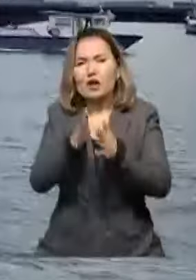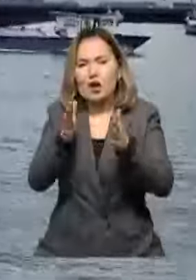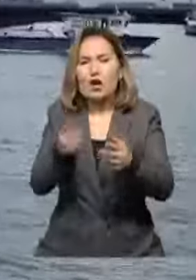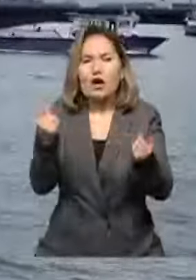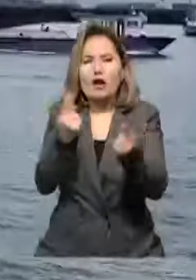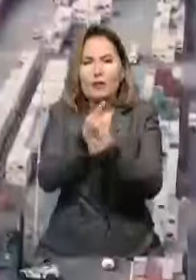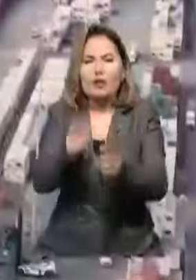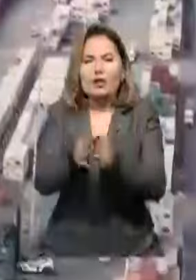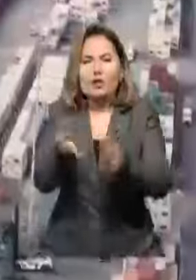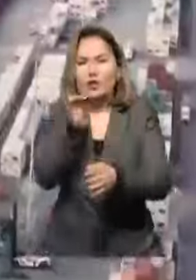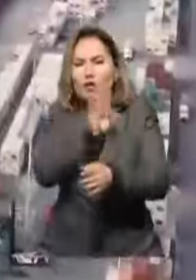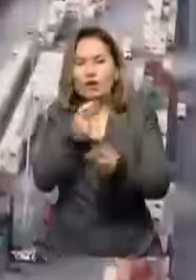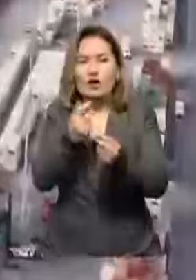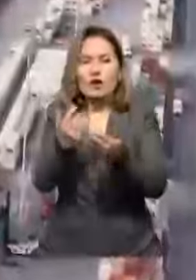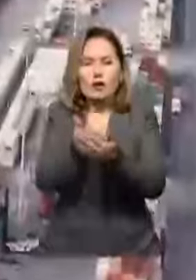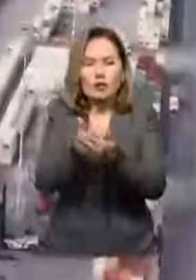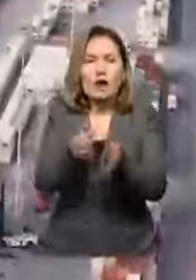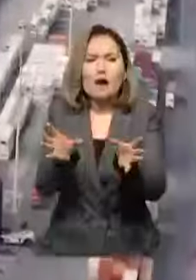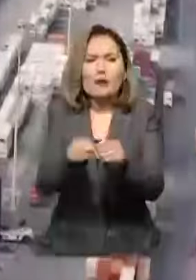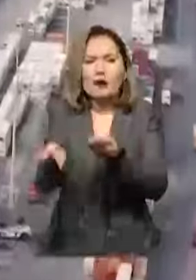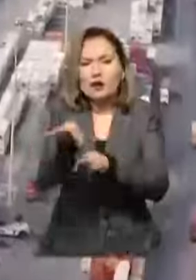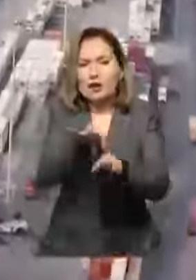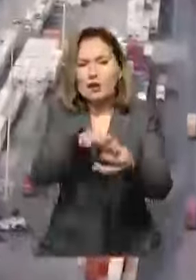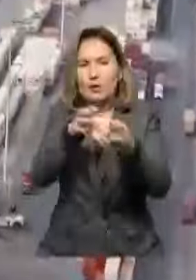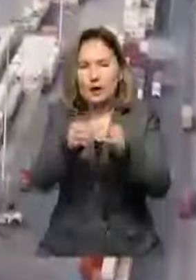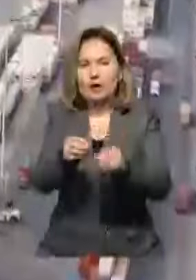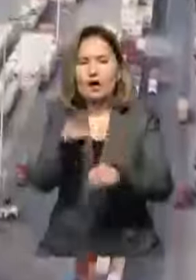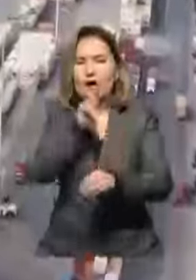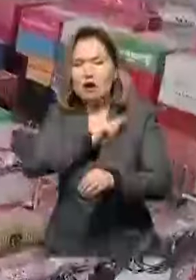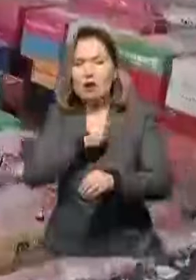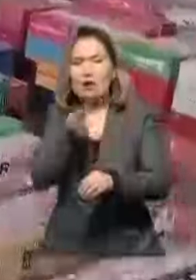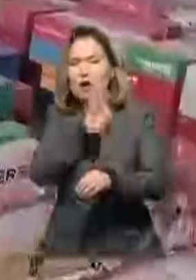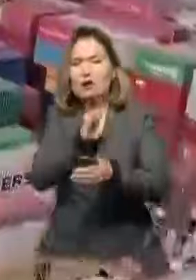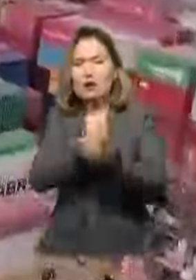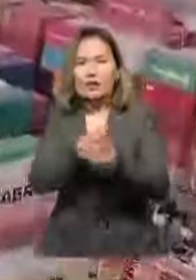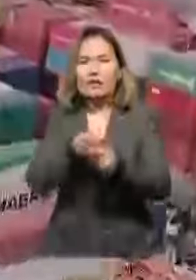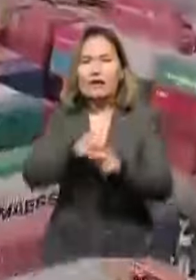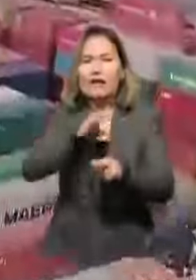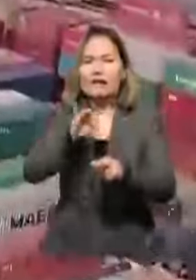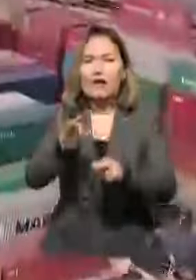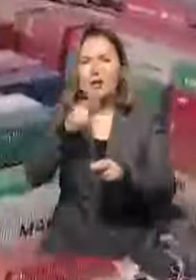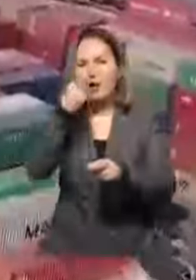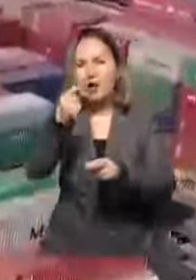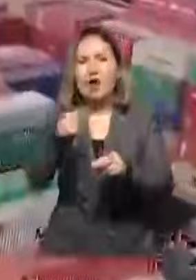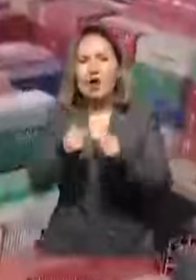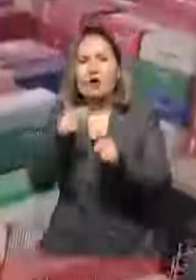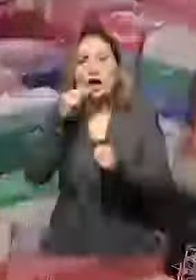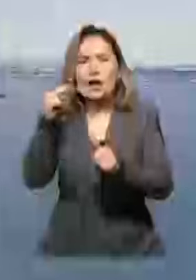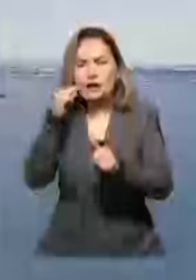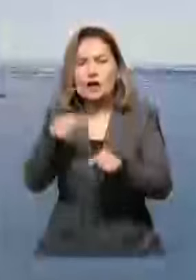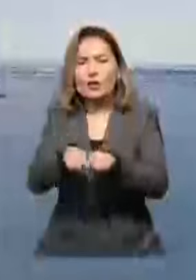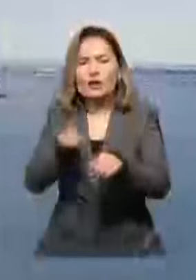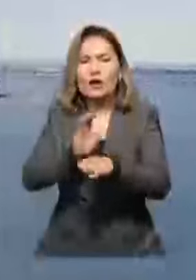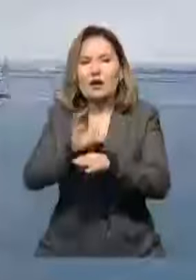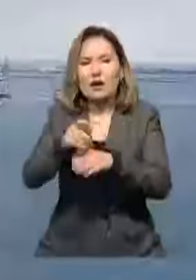хабқа айналуына ықпал етеді. Дәл осы саладағы бірлескен жобалар қазірден жемісін беріп жатыр. Жырақтағы Сингапур көрші Қытайдан келетін тауарлардың мерзімін біршама